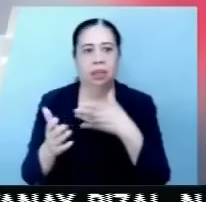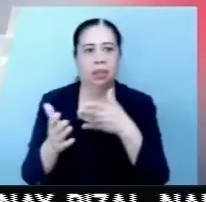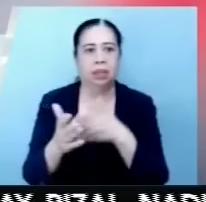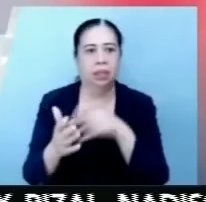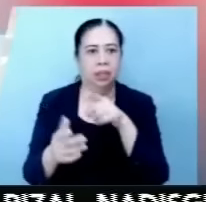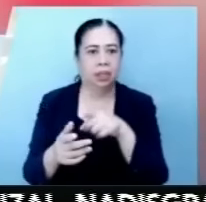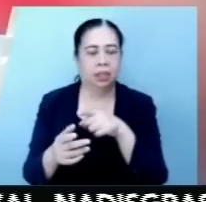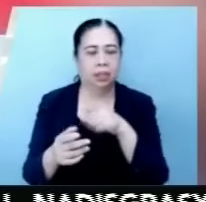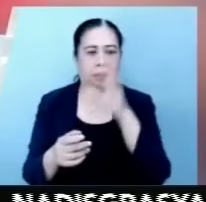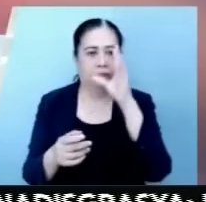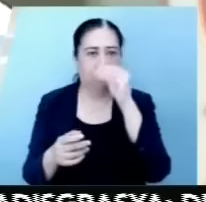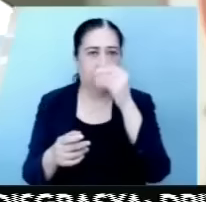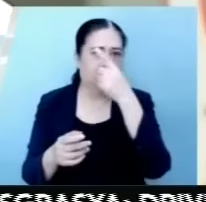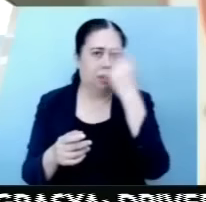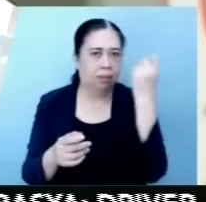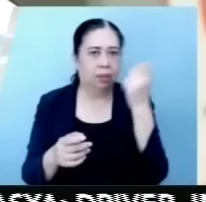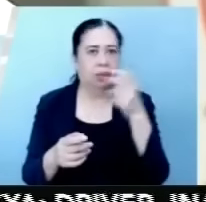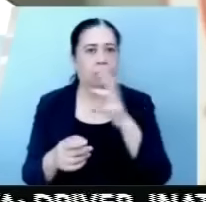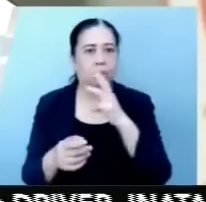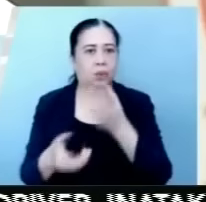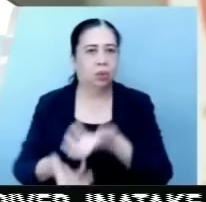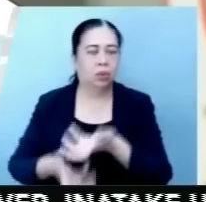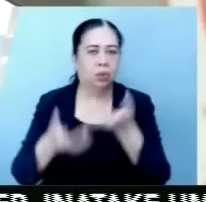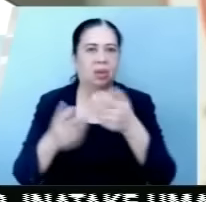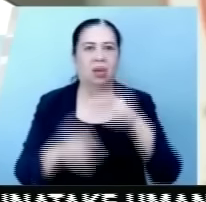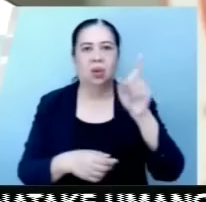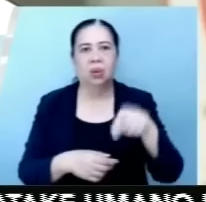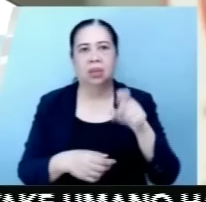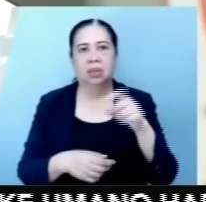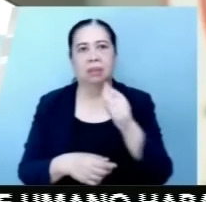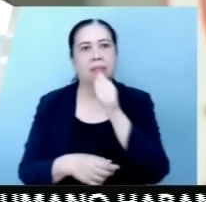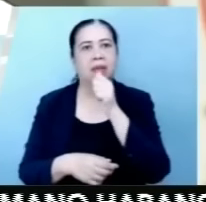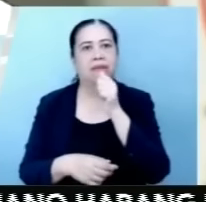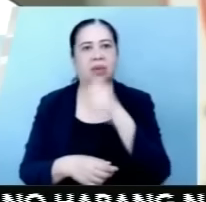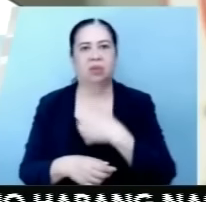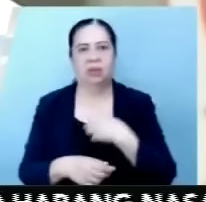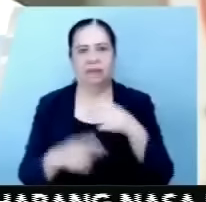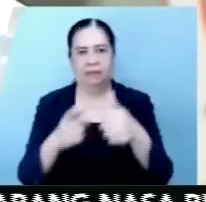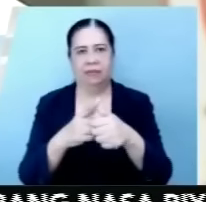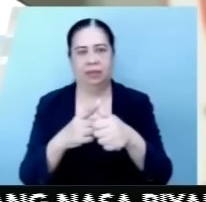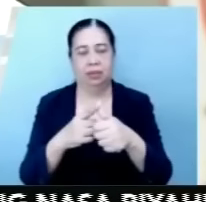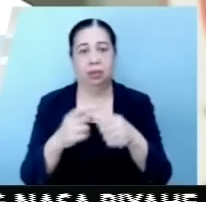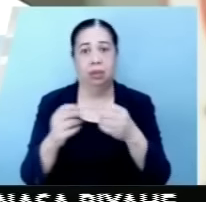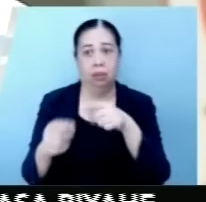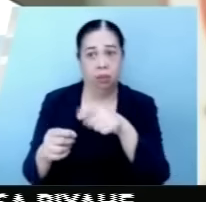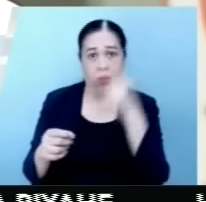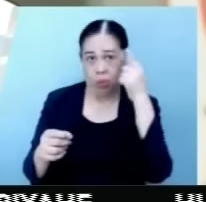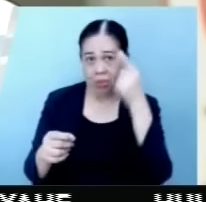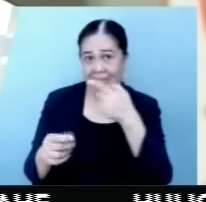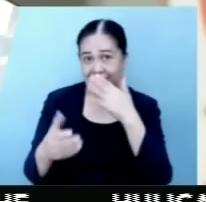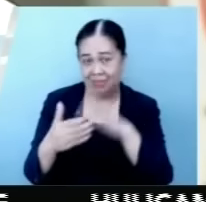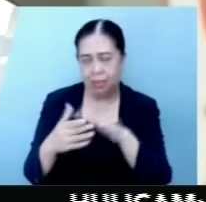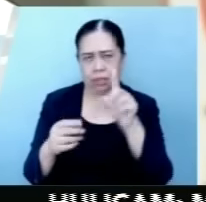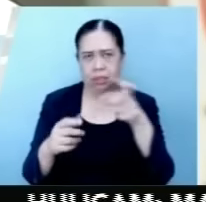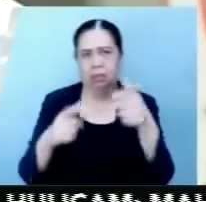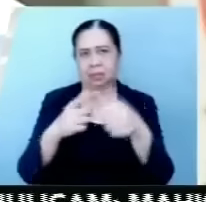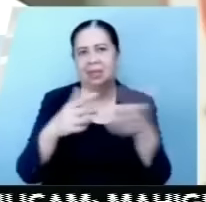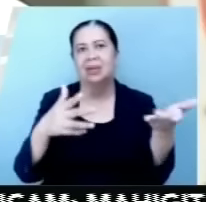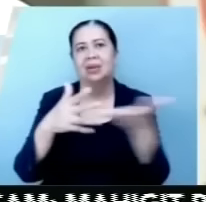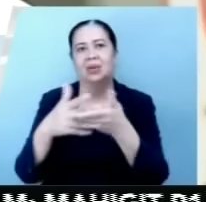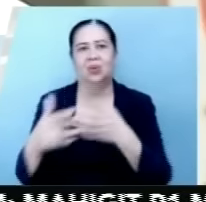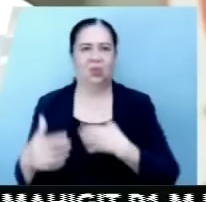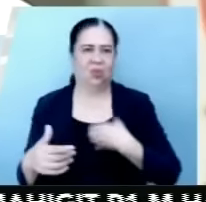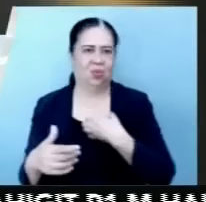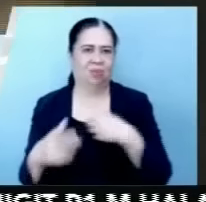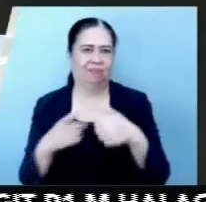lalaki dahil sa pambabasa. Kailangan po meron tayong private complainant para ma-file po ang kaso dito po sa ating